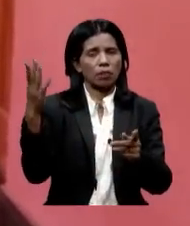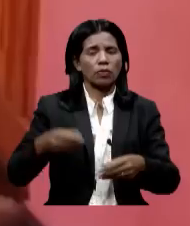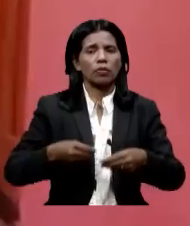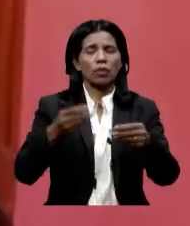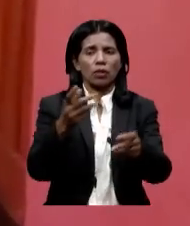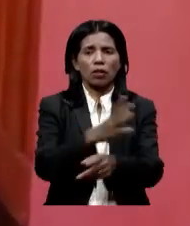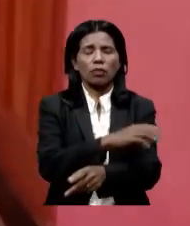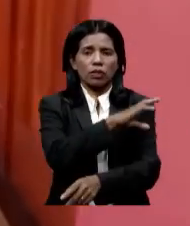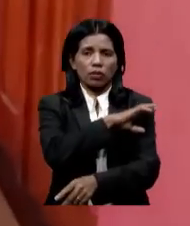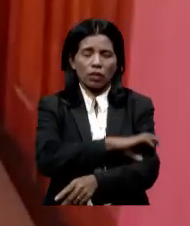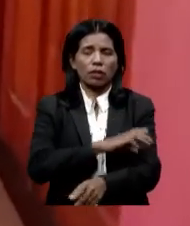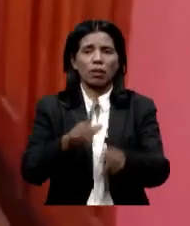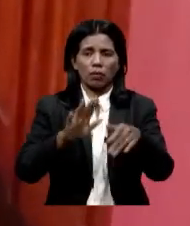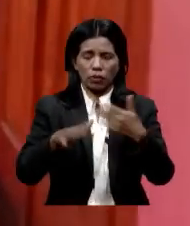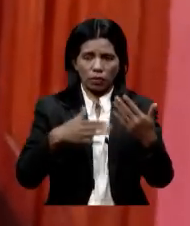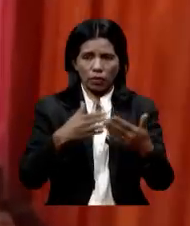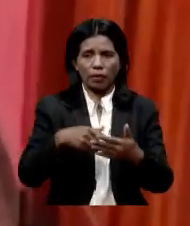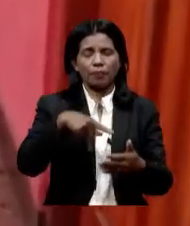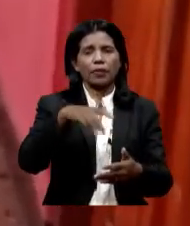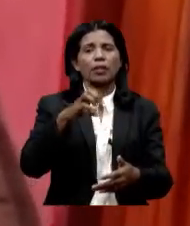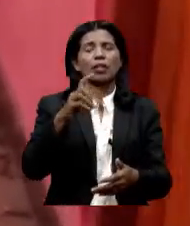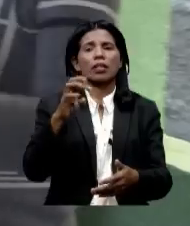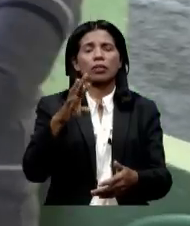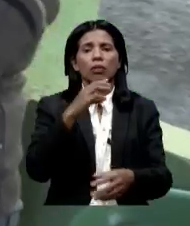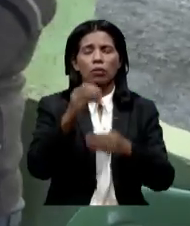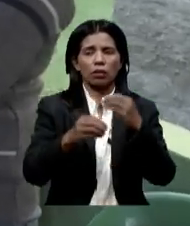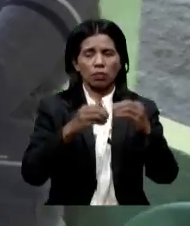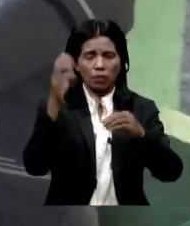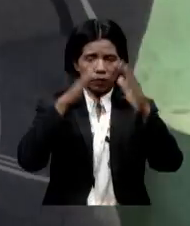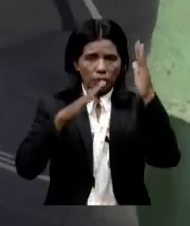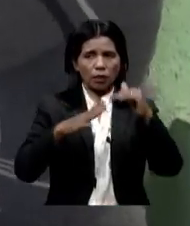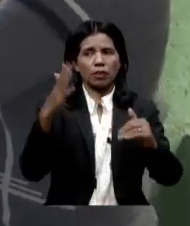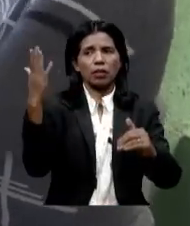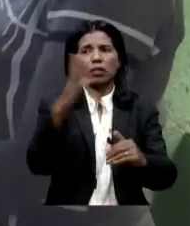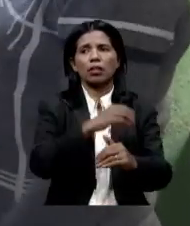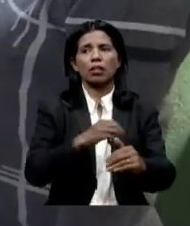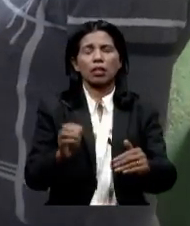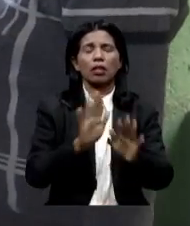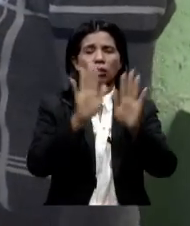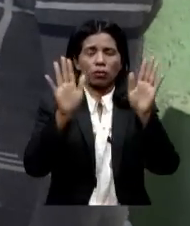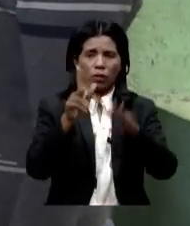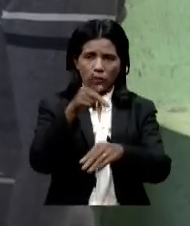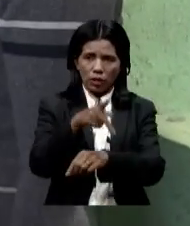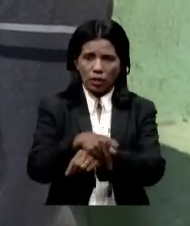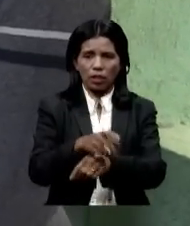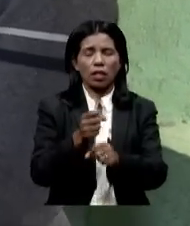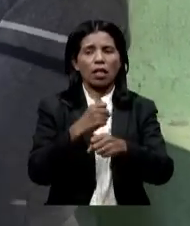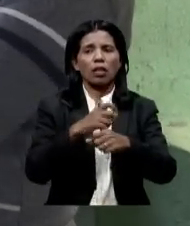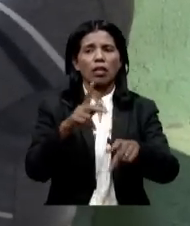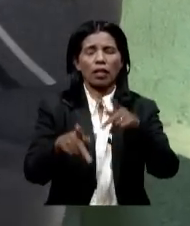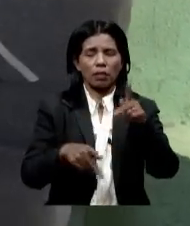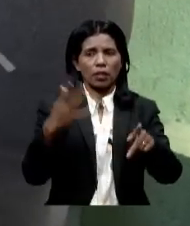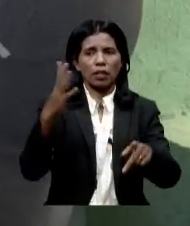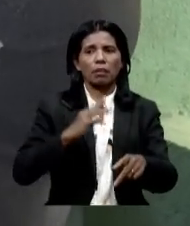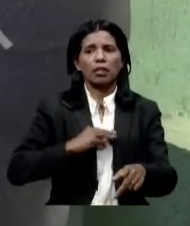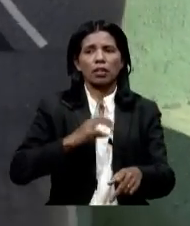ba comunidade Sira. Pedro ato assunto ne relaciona o confronto nebe acontece e domingo calan, nebe resulta comunidade e a